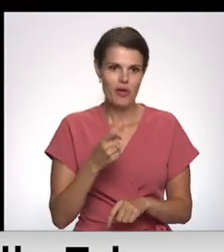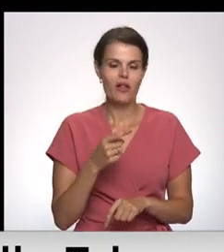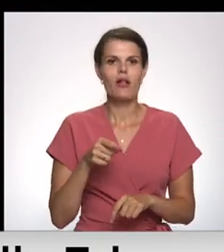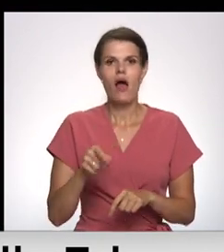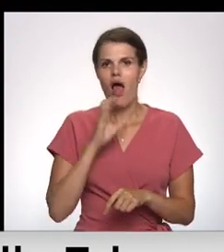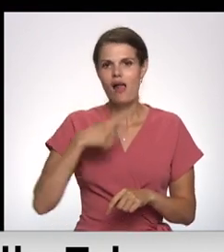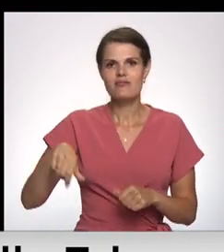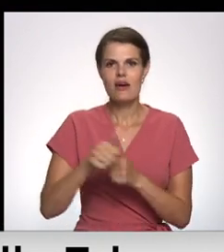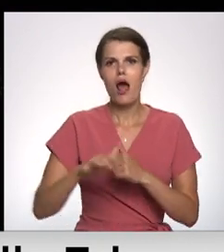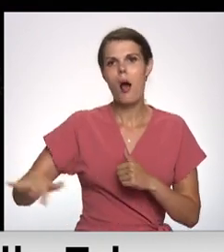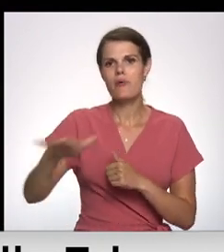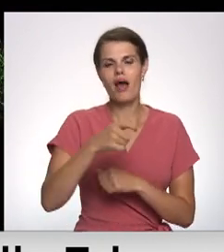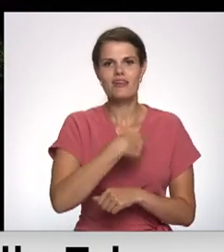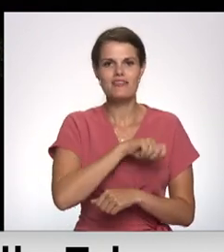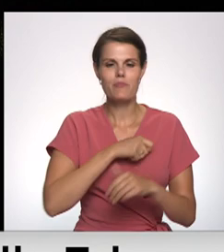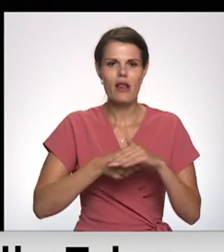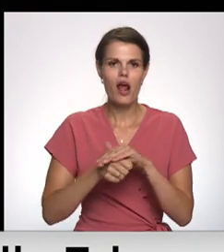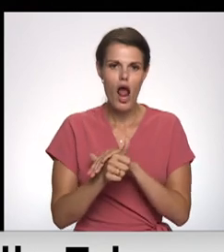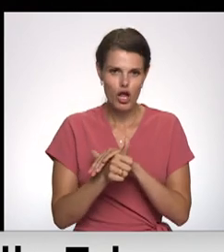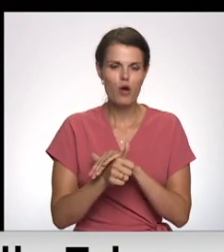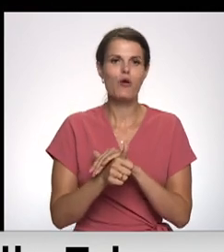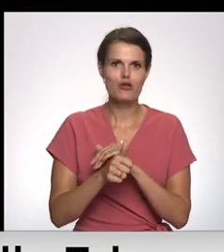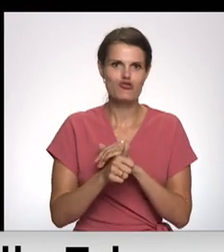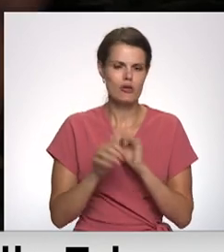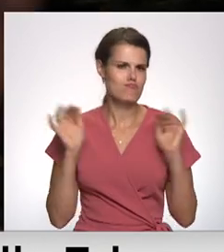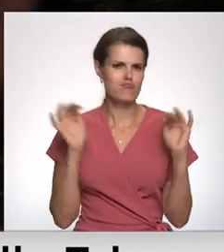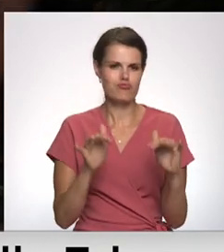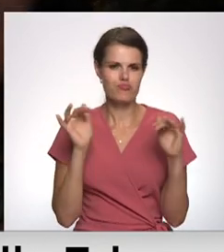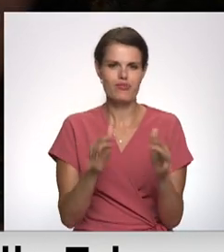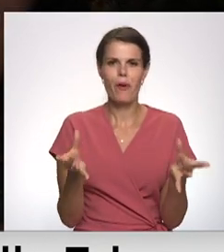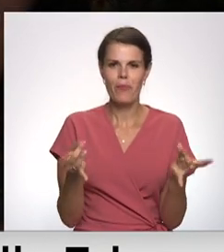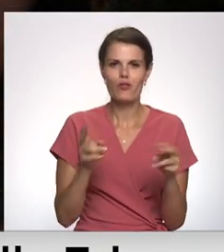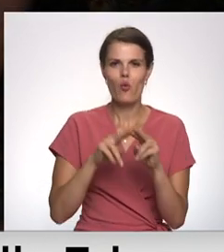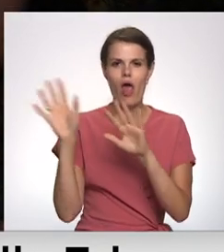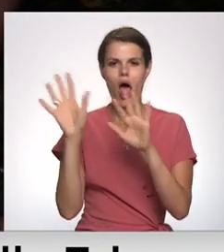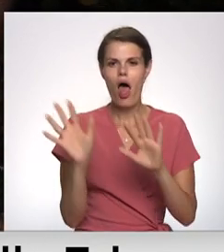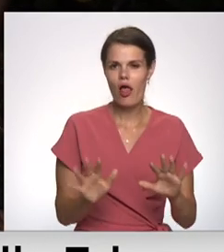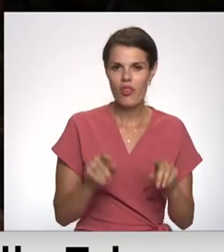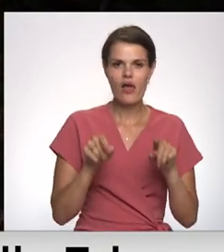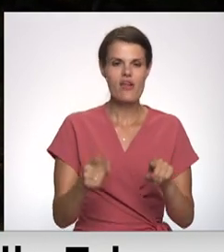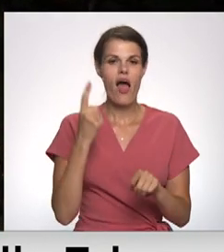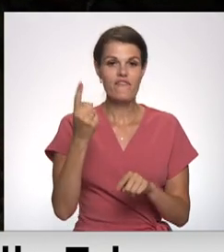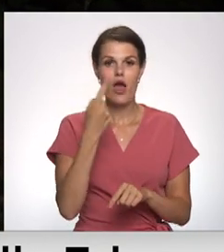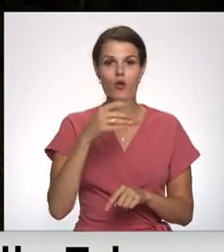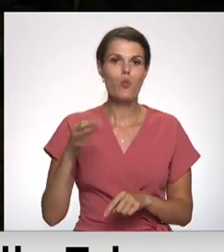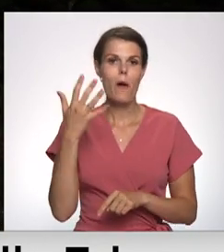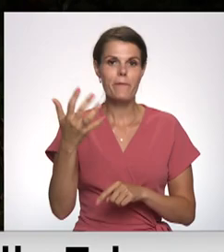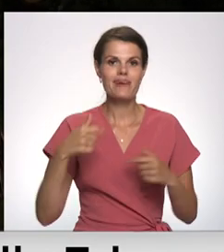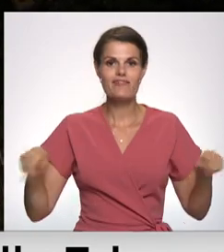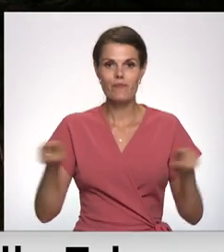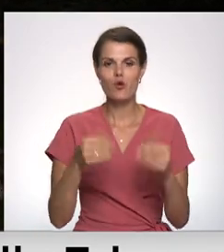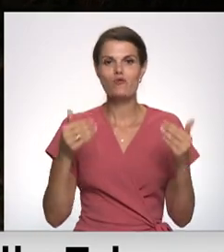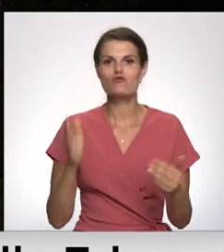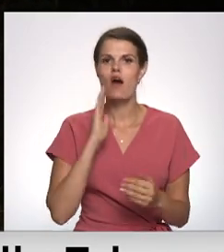Vilkmuižas ezera apkārtnē ir Spānijas kailgliemežu iecienīta vieta – mitra un ēnaina. Šī ir viena no 5 teritorijām, kas